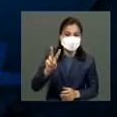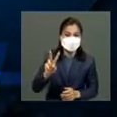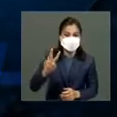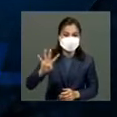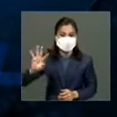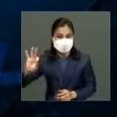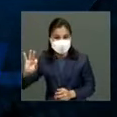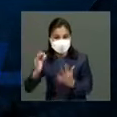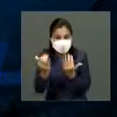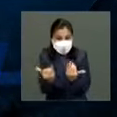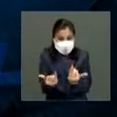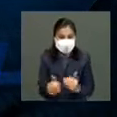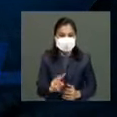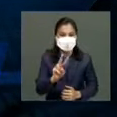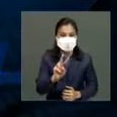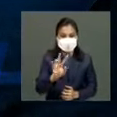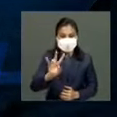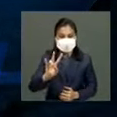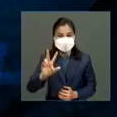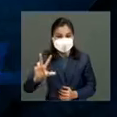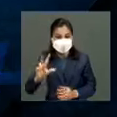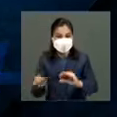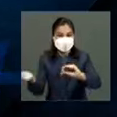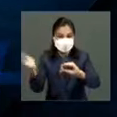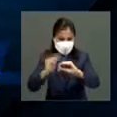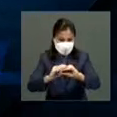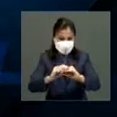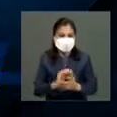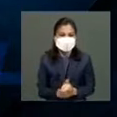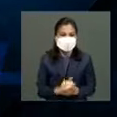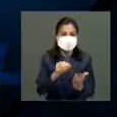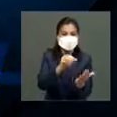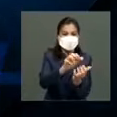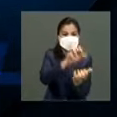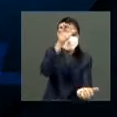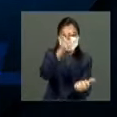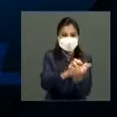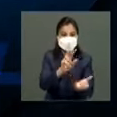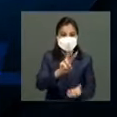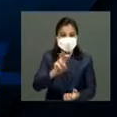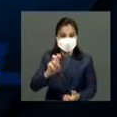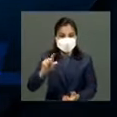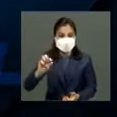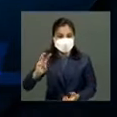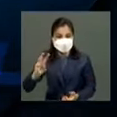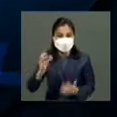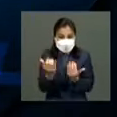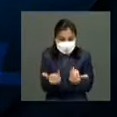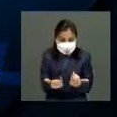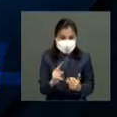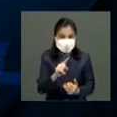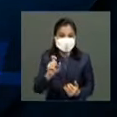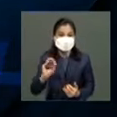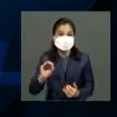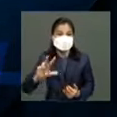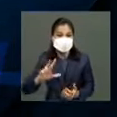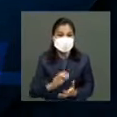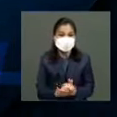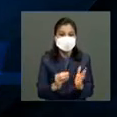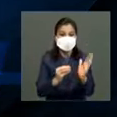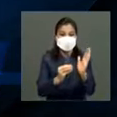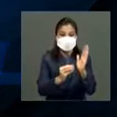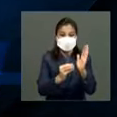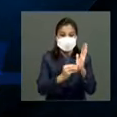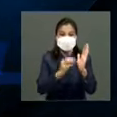วันนี้273เพิ่มขึ้นนิดหน่อยนะครับสมุทรปราการเมื่อวานนี้226วันนี้143ดีขึ้นนะครับสมุทรสา